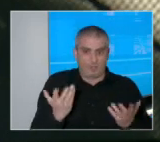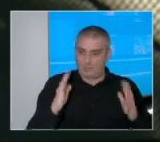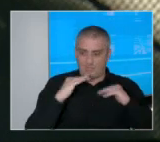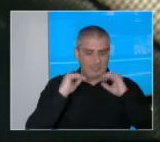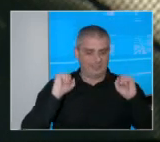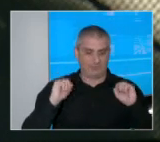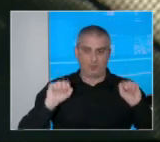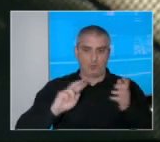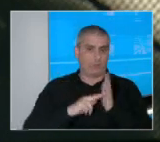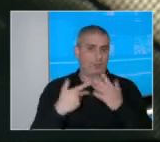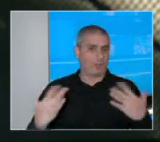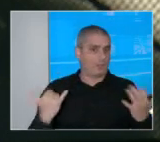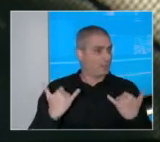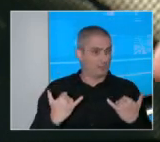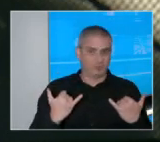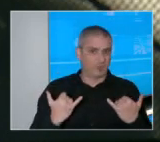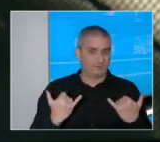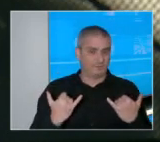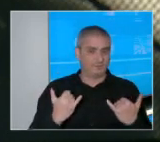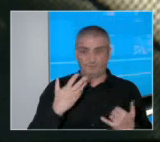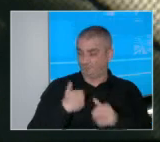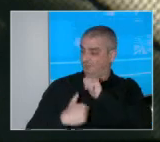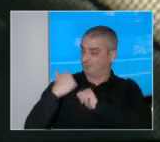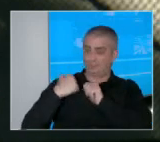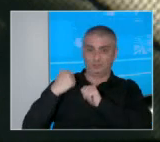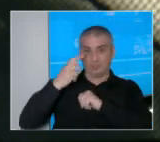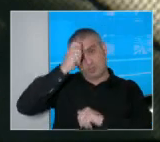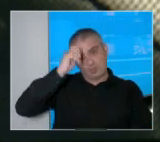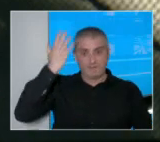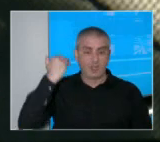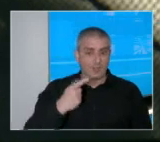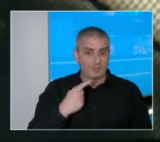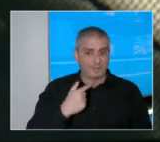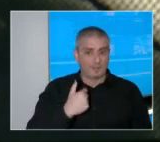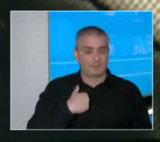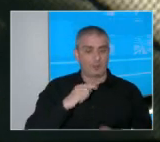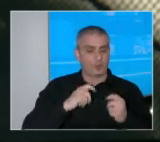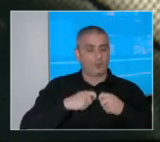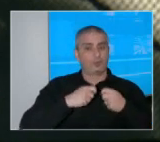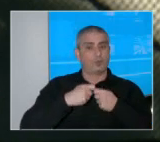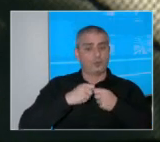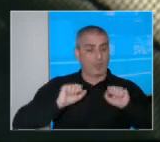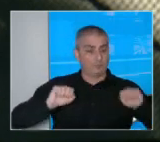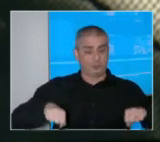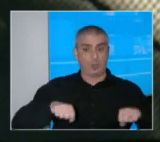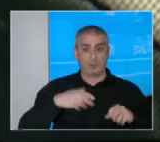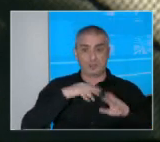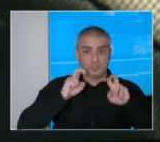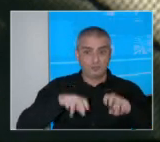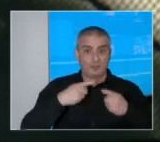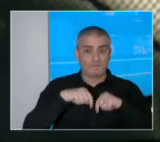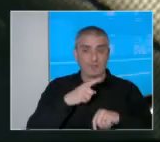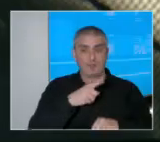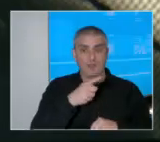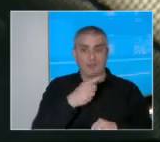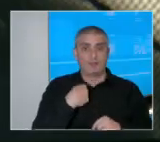יציבות הפוליטית שאנחנו נמצאים בה עכשיו. כלומר, הנה, נחזור שנייה לקובעי הקודם, בתור התנועה למשילות ודמוקרטיה, ישבתי בוועדה, ואמרתי... אתה